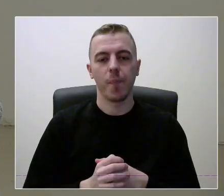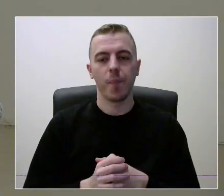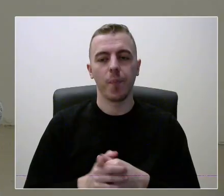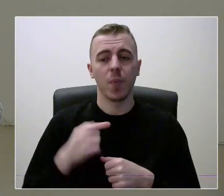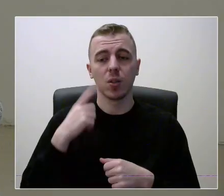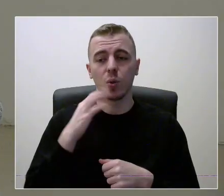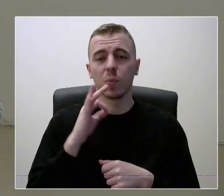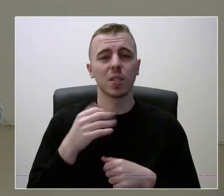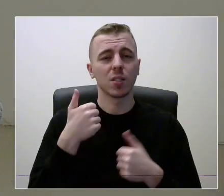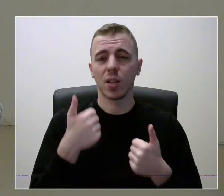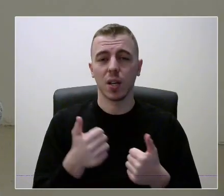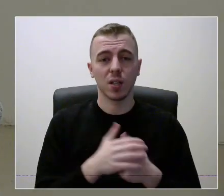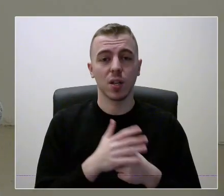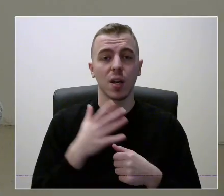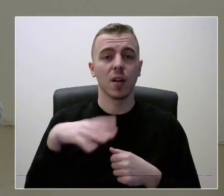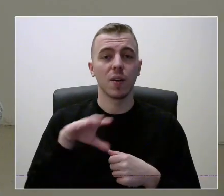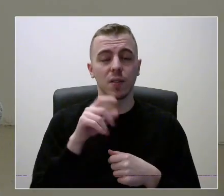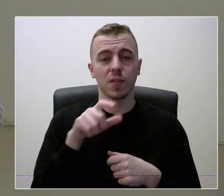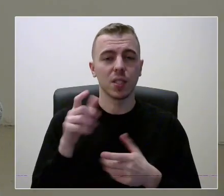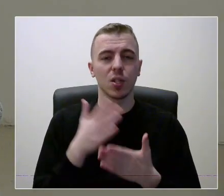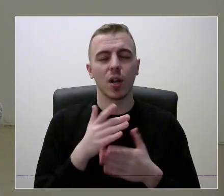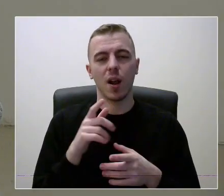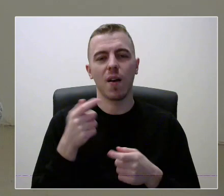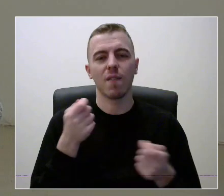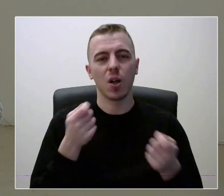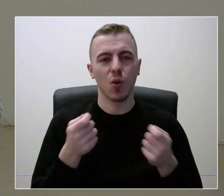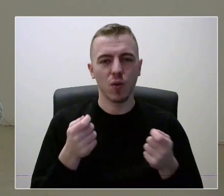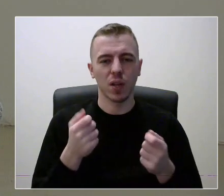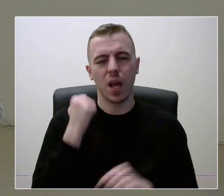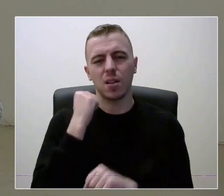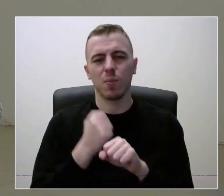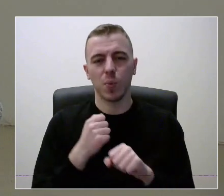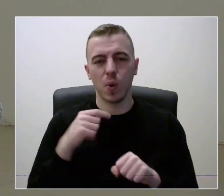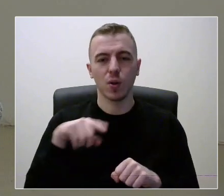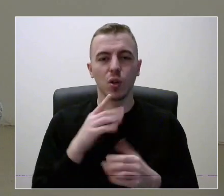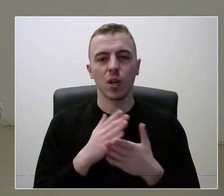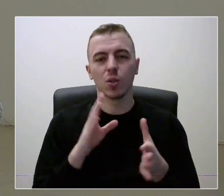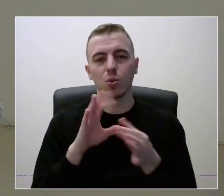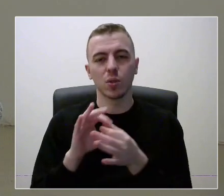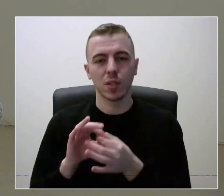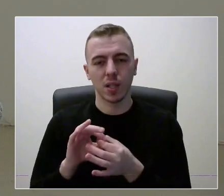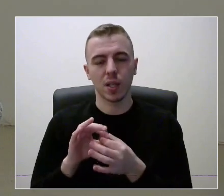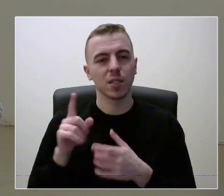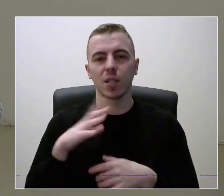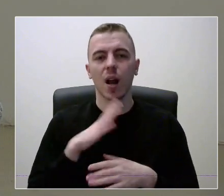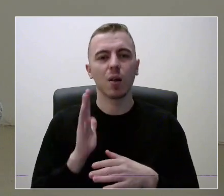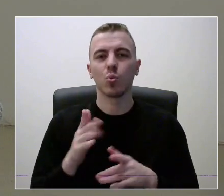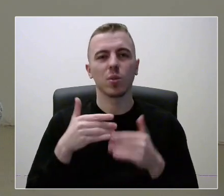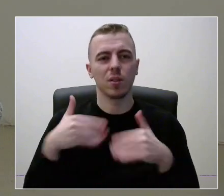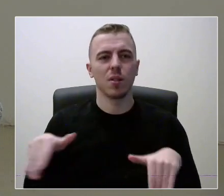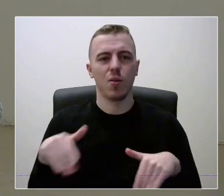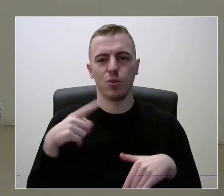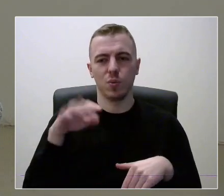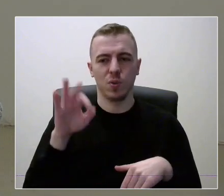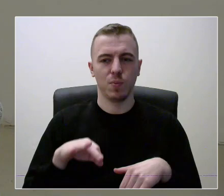prasme. Čia kiekvienas yra vadovas, kažkaip vienai, pat kiekvienas darbuotojas ir taip yra susijęs. Jis negali būti visiškai